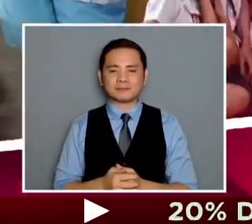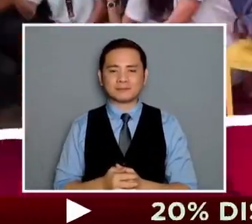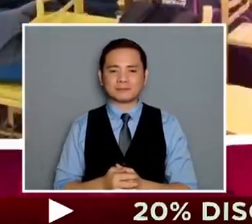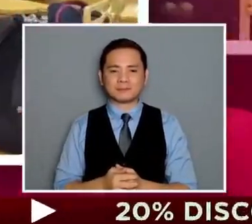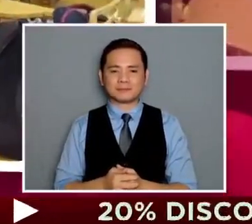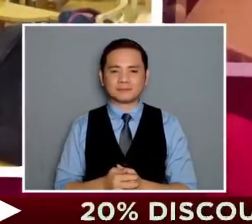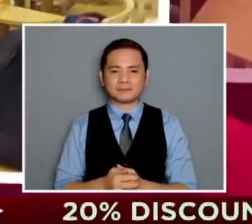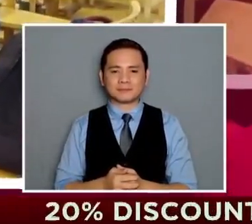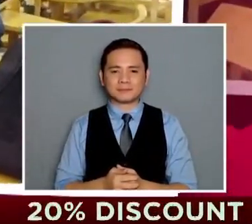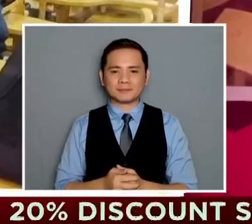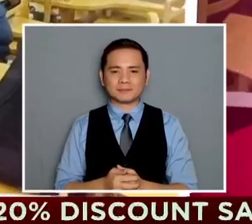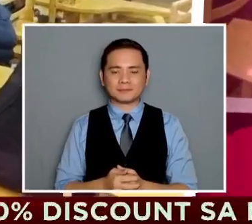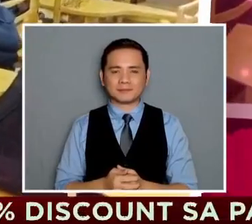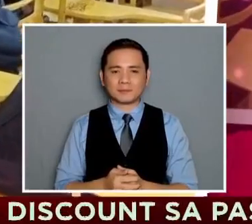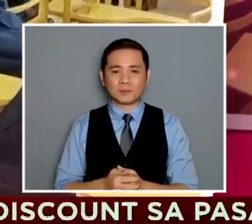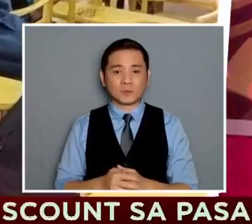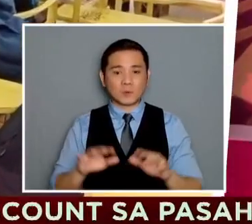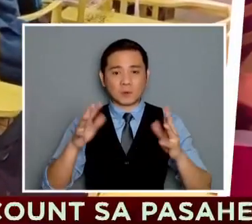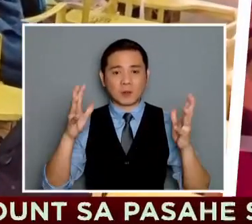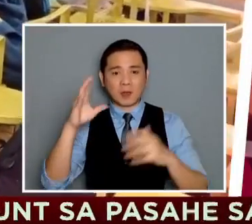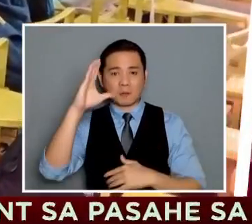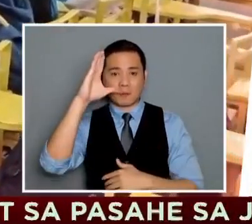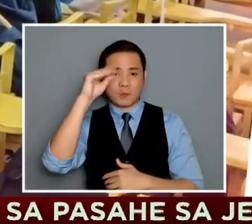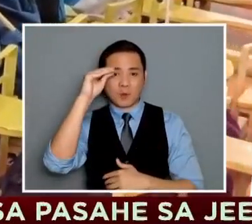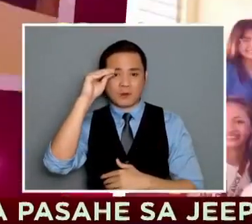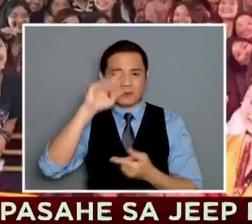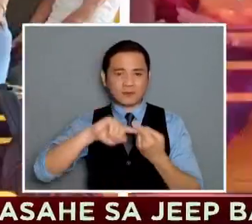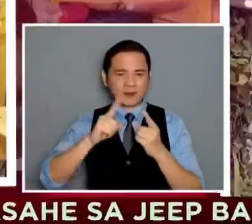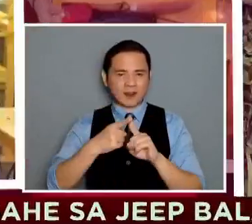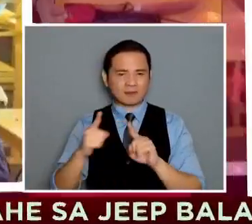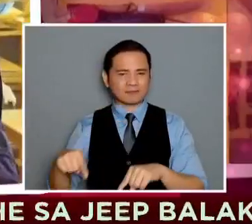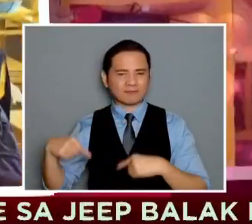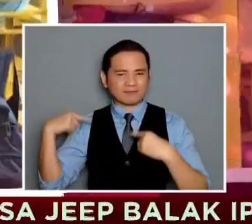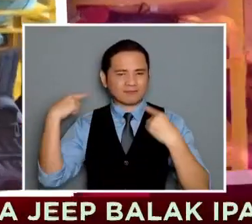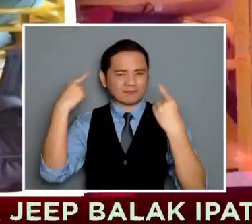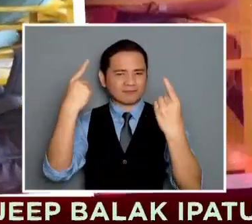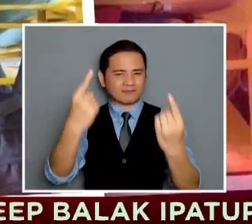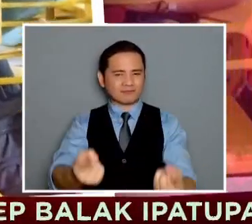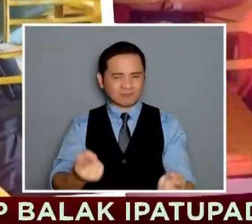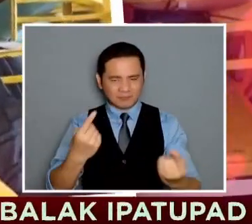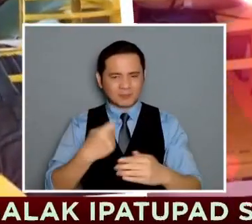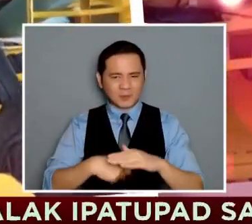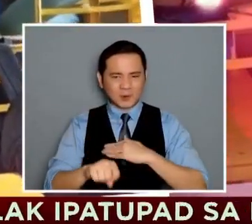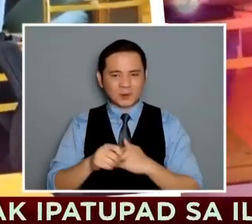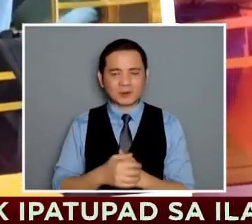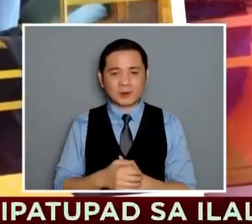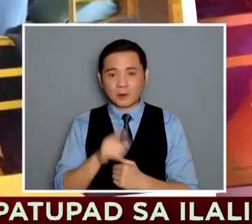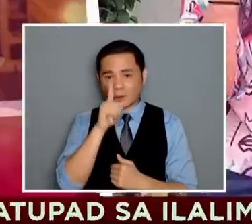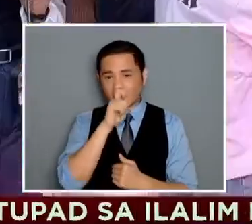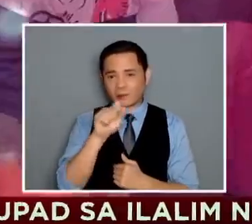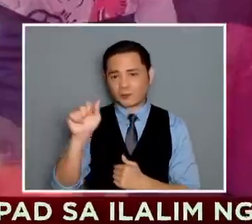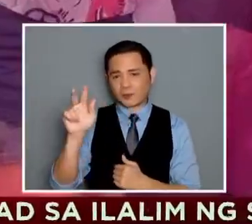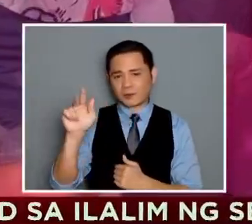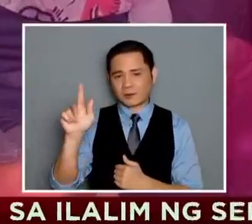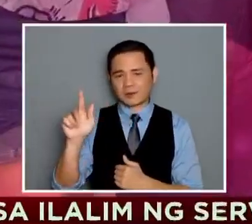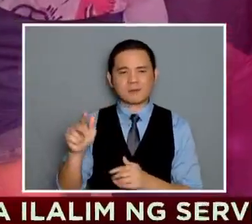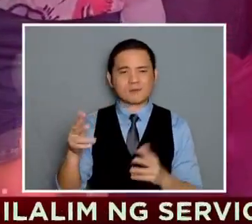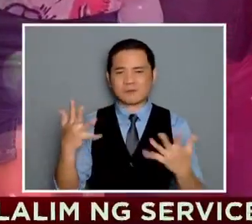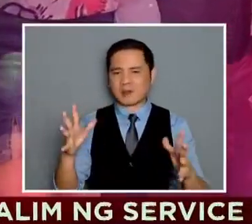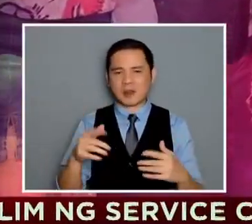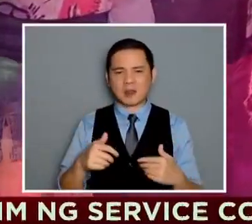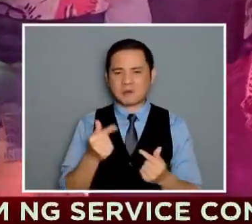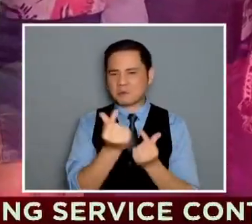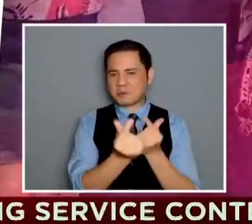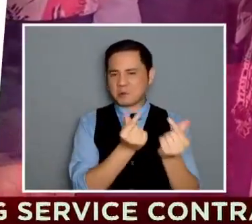NBSB o No Boyfriend Since Birth si Luella Gonzaga. Sa edad na 23, wala pa siyang napupusuan